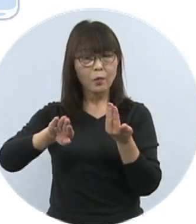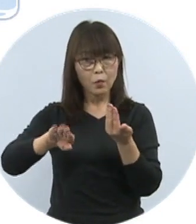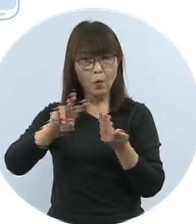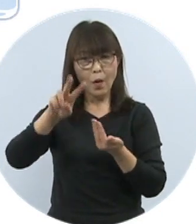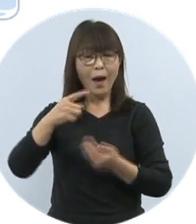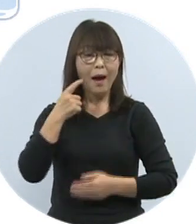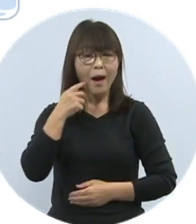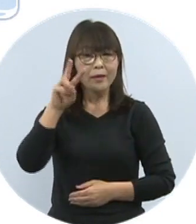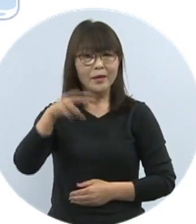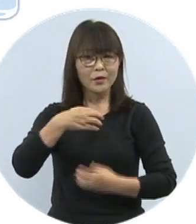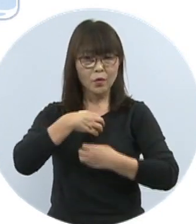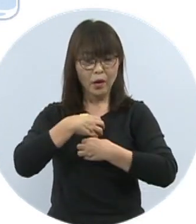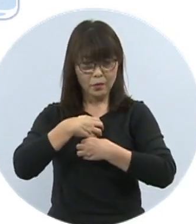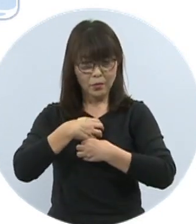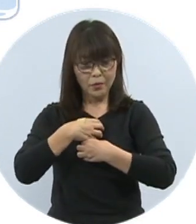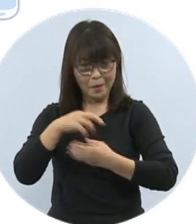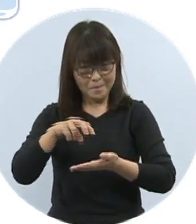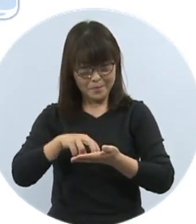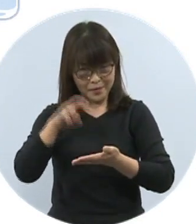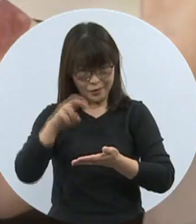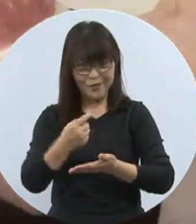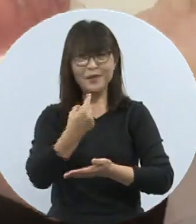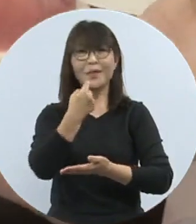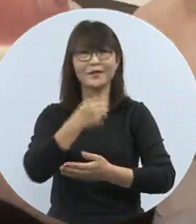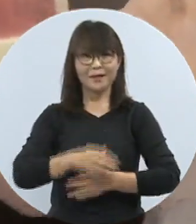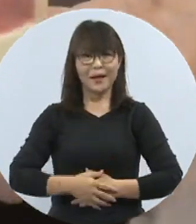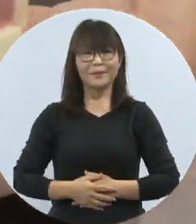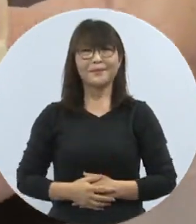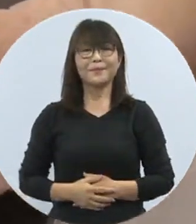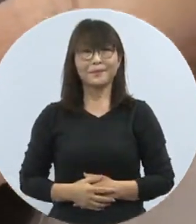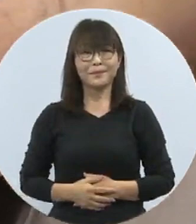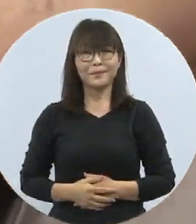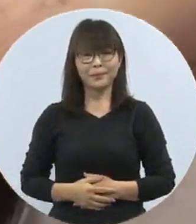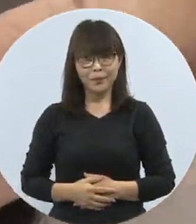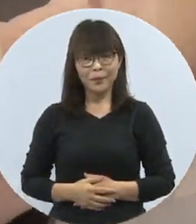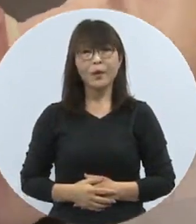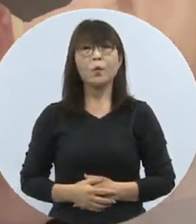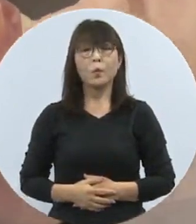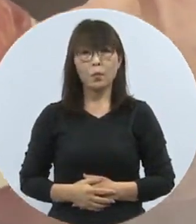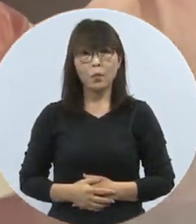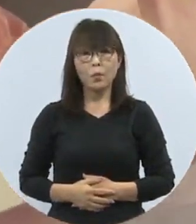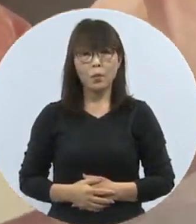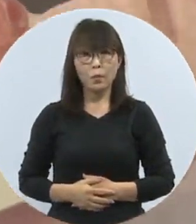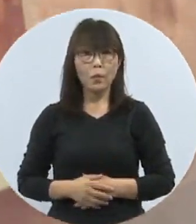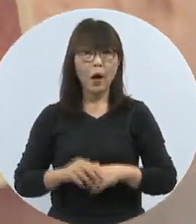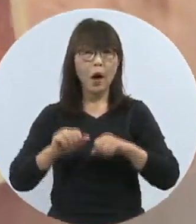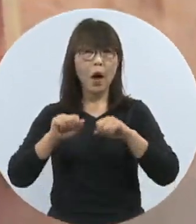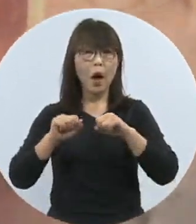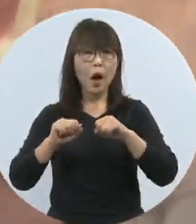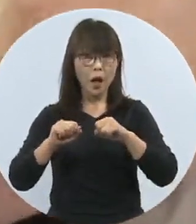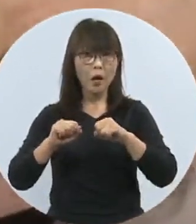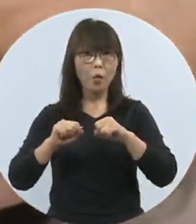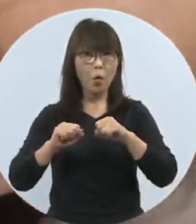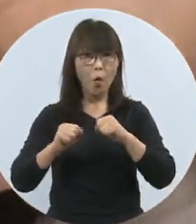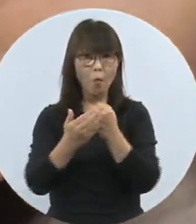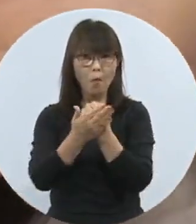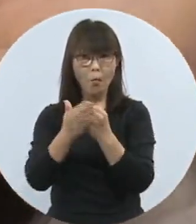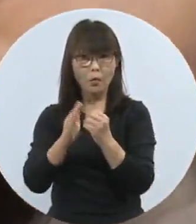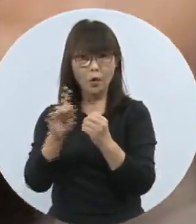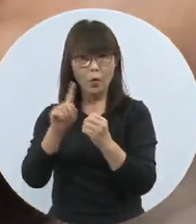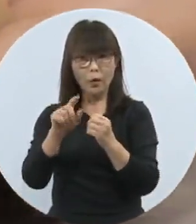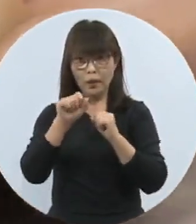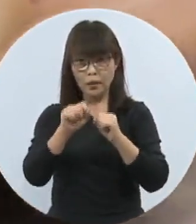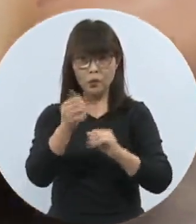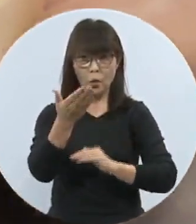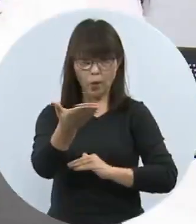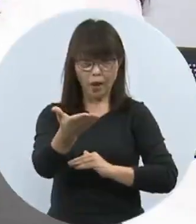があるということに驚きました。では実際に歯の健康を守るためにはどうしたらいいのでしょ